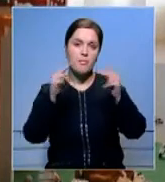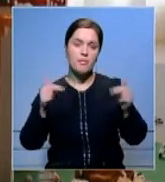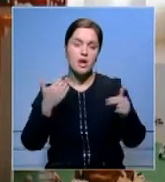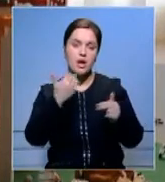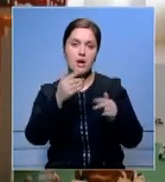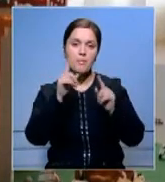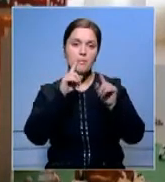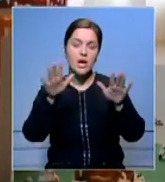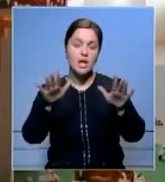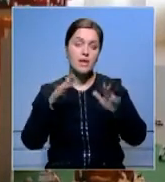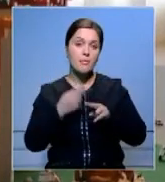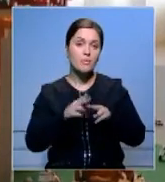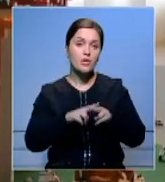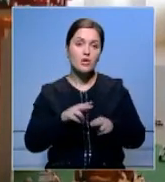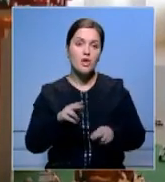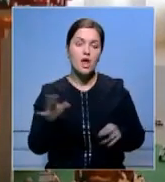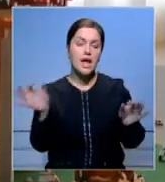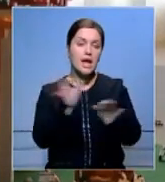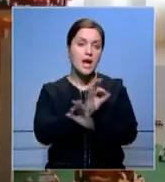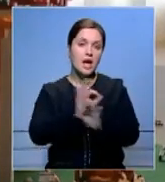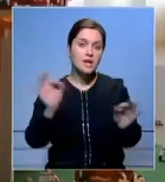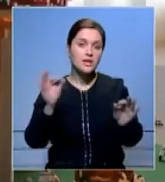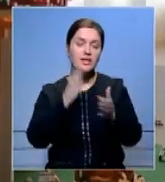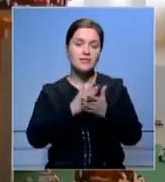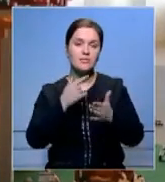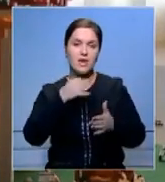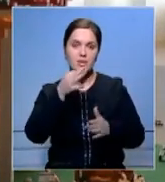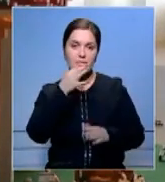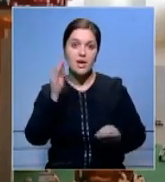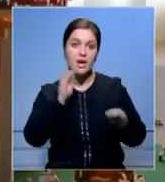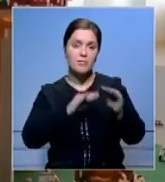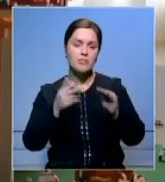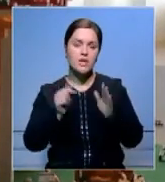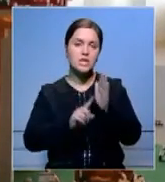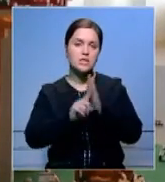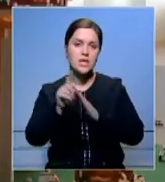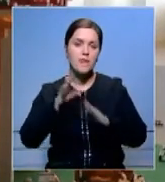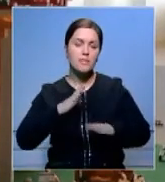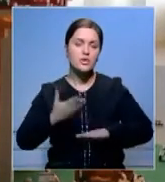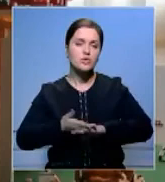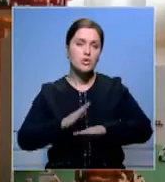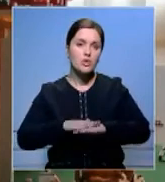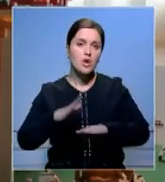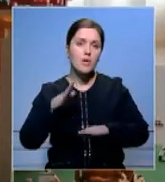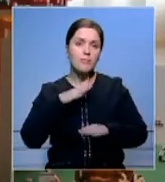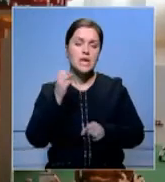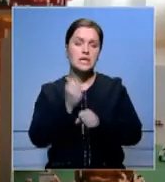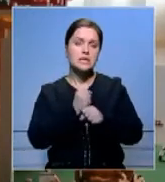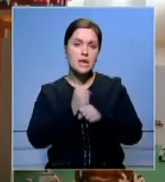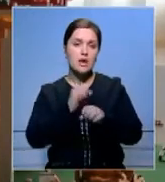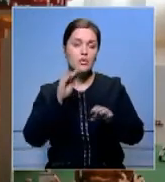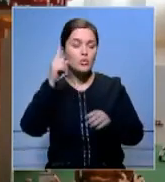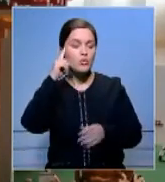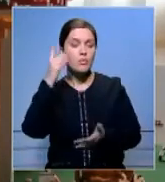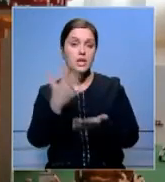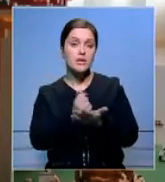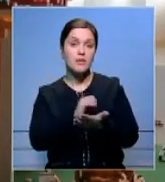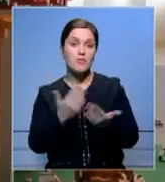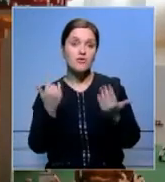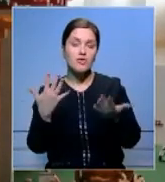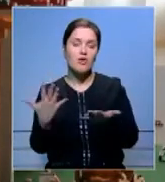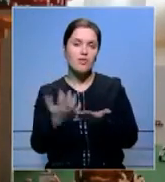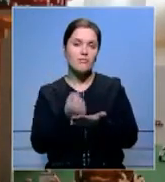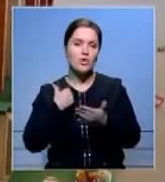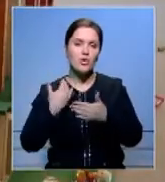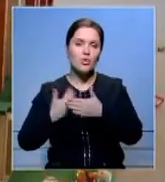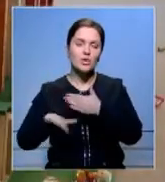Это просто супер. Мне очень понравилось собирать Кнессет. Сначала было сложно. Я собирала левое крыло, думала, не получится. А теперь